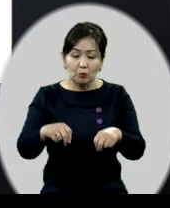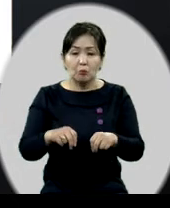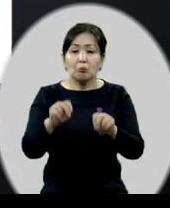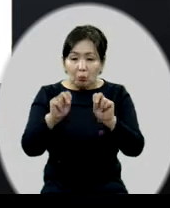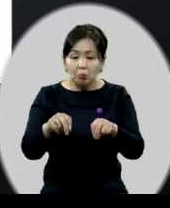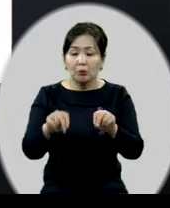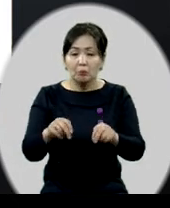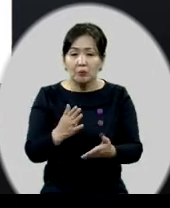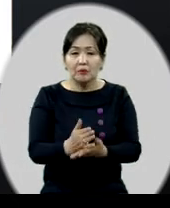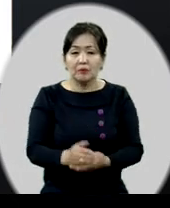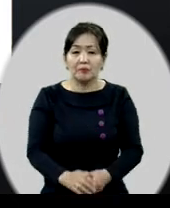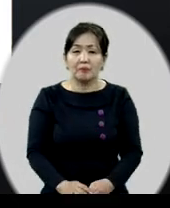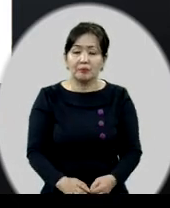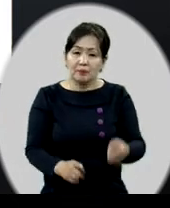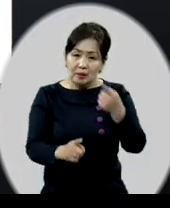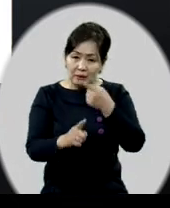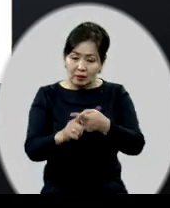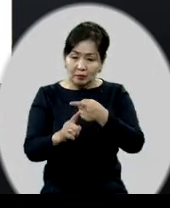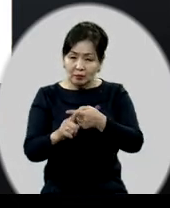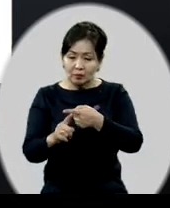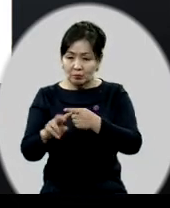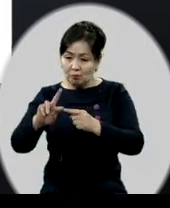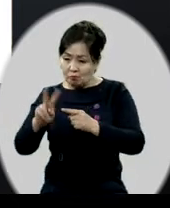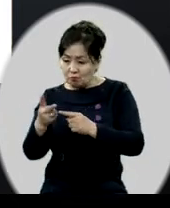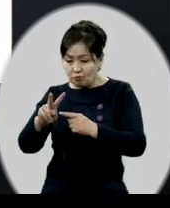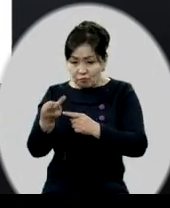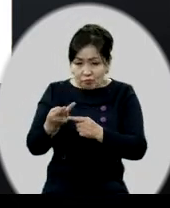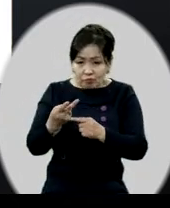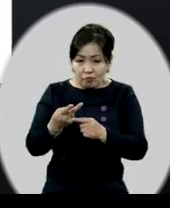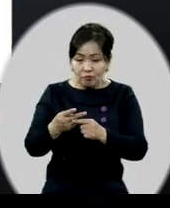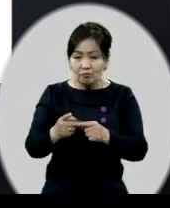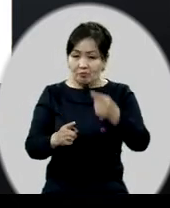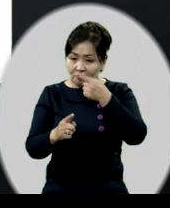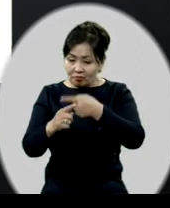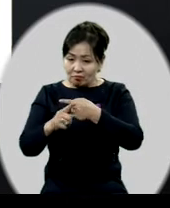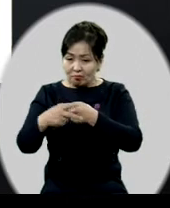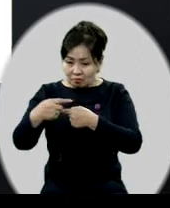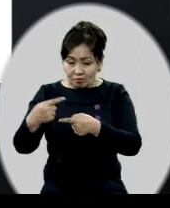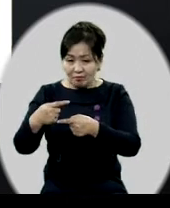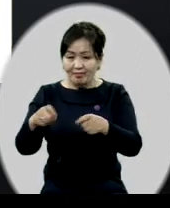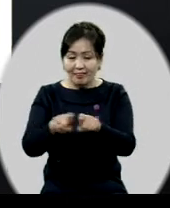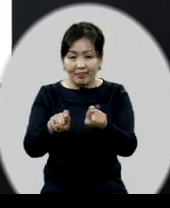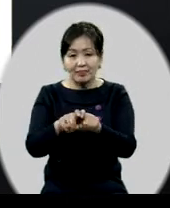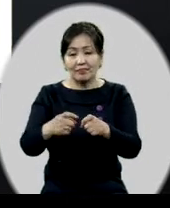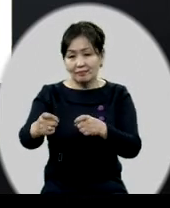Болно шүү дээ. Нэмэгдэхүүний байрыг солиход нийлбэрийн чанар өөрчлөгддөггүй.